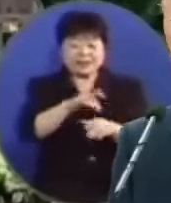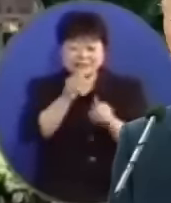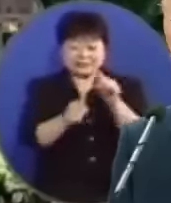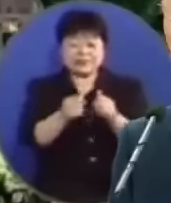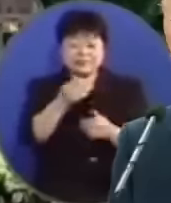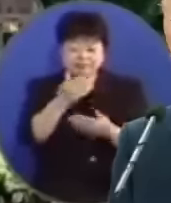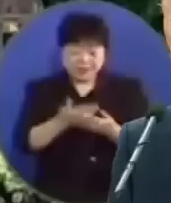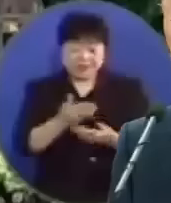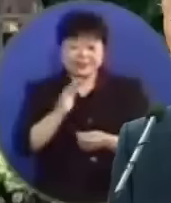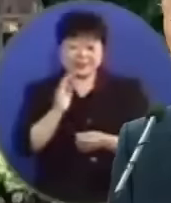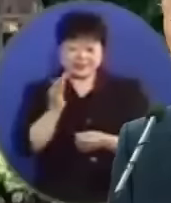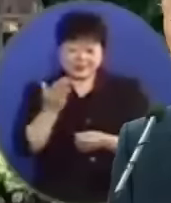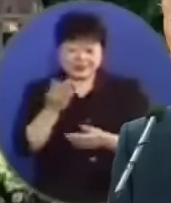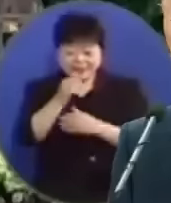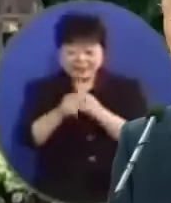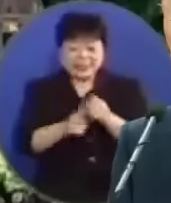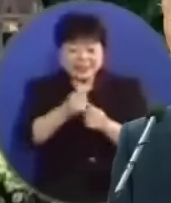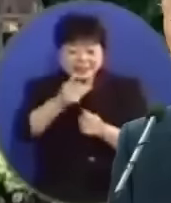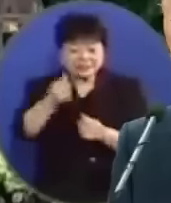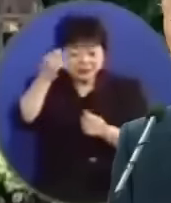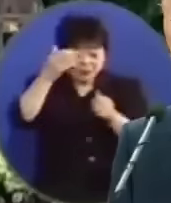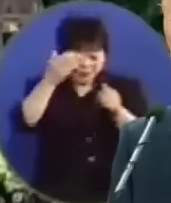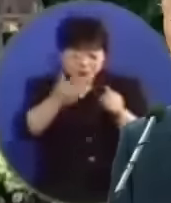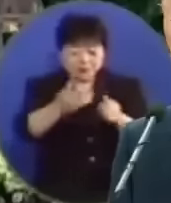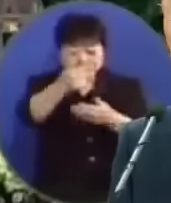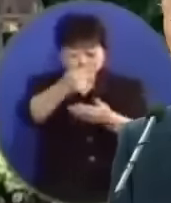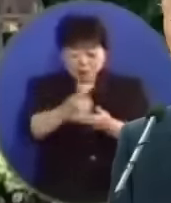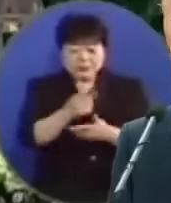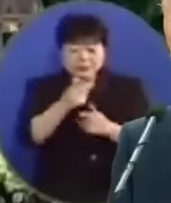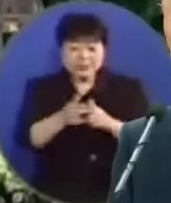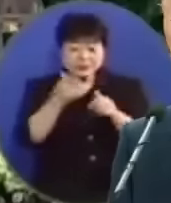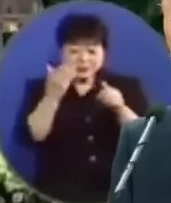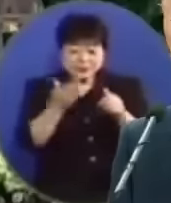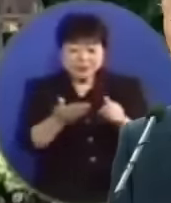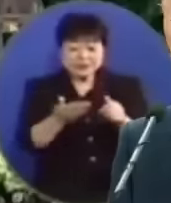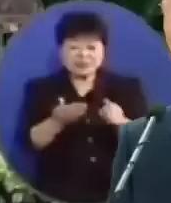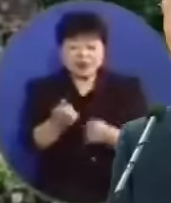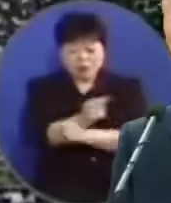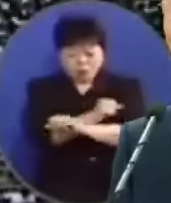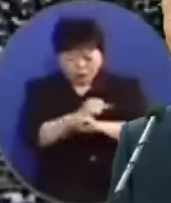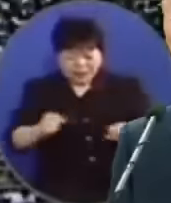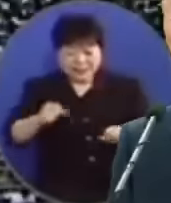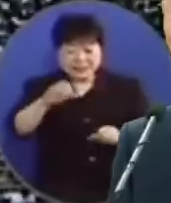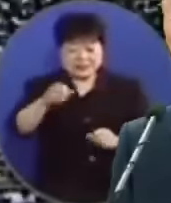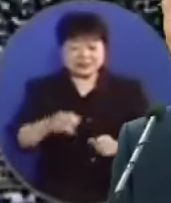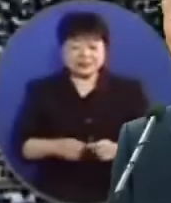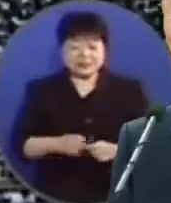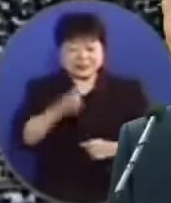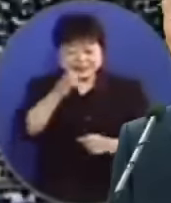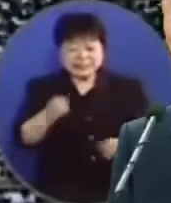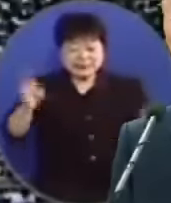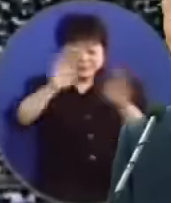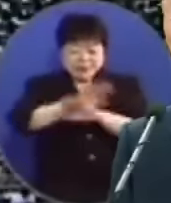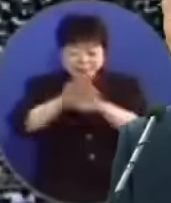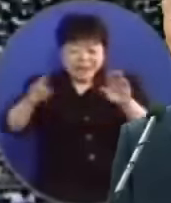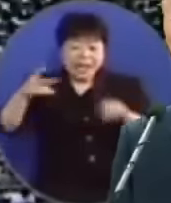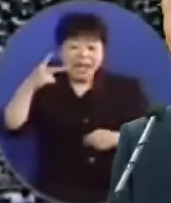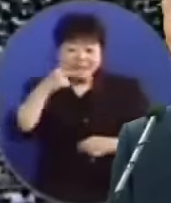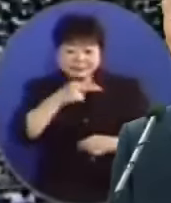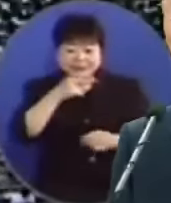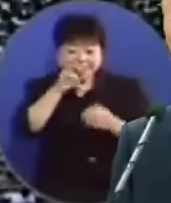시험을 받으시더라. 하나님 성령을 모신 예수님은 광야에서 40주 40야 금식 기도할